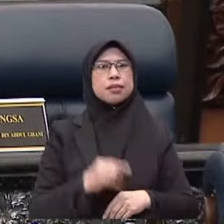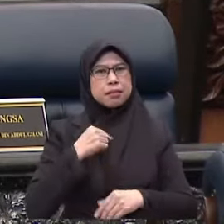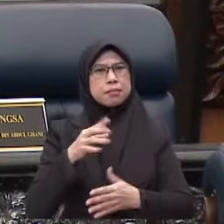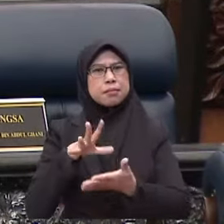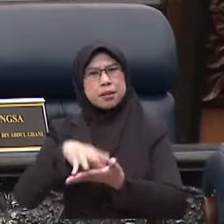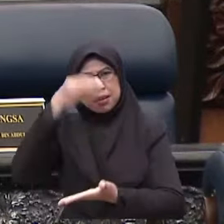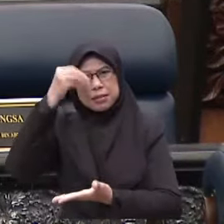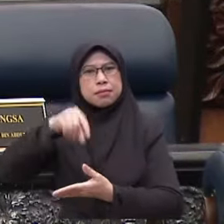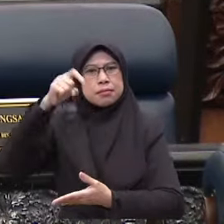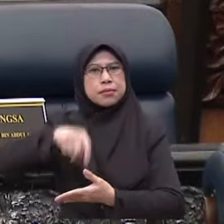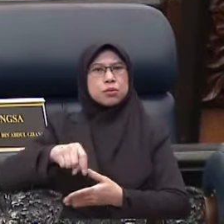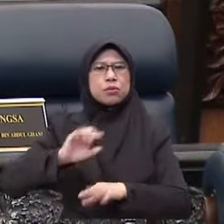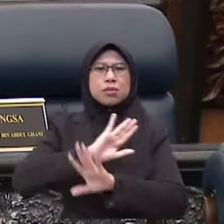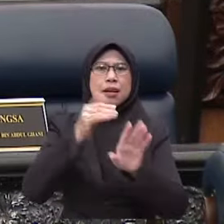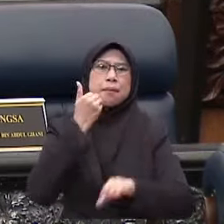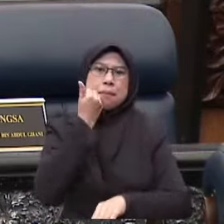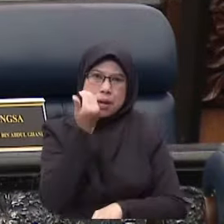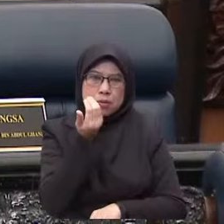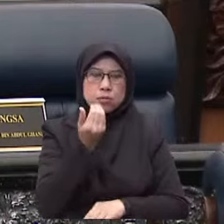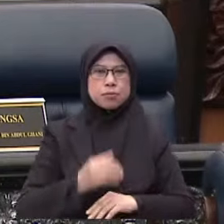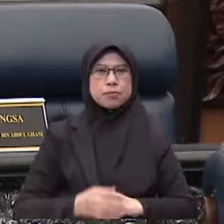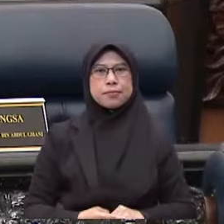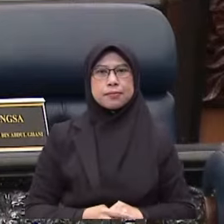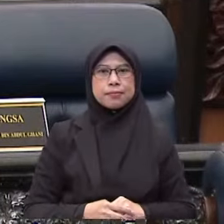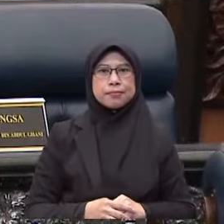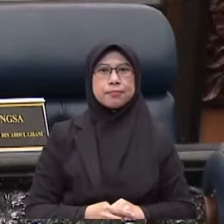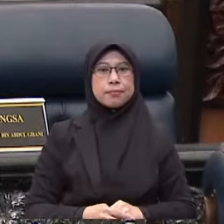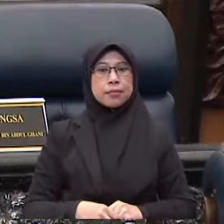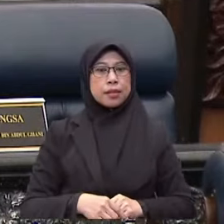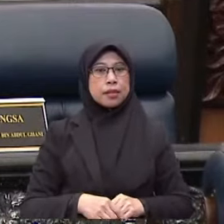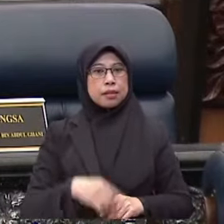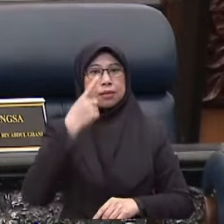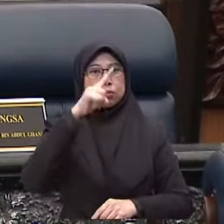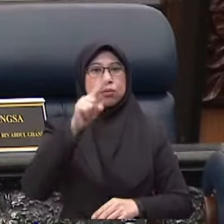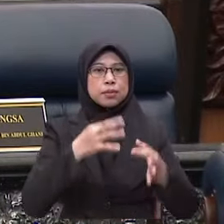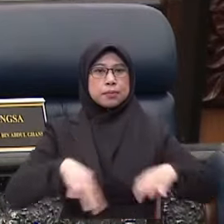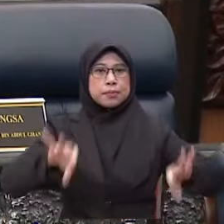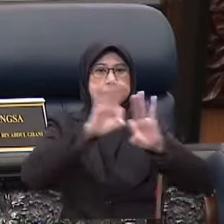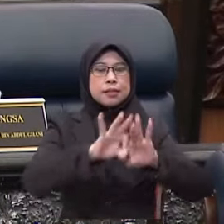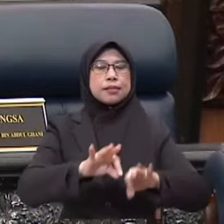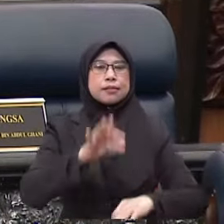demi untuk manfaat rakyat